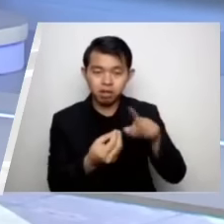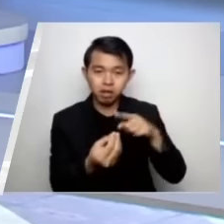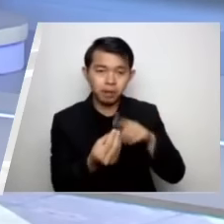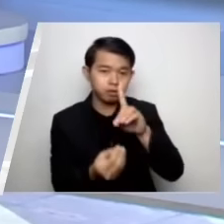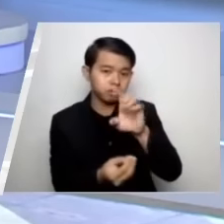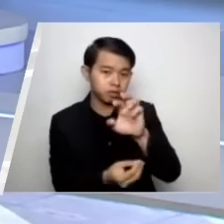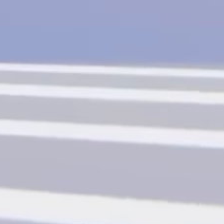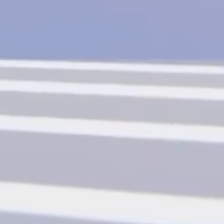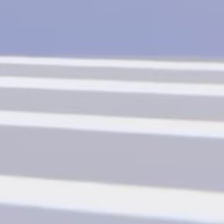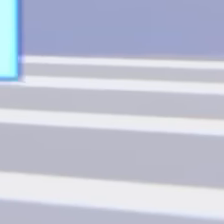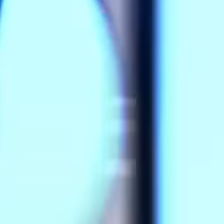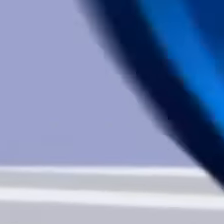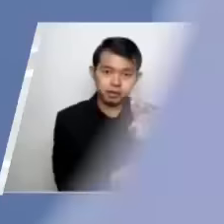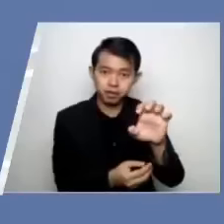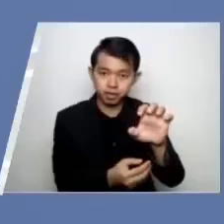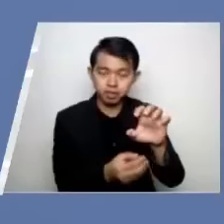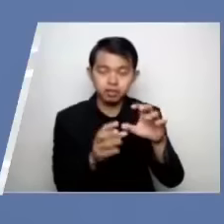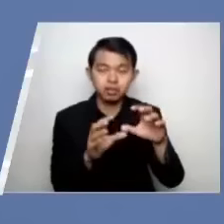si Rafi Tima.